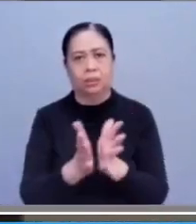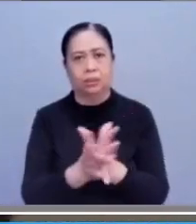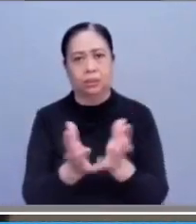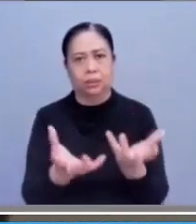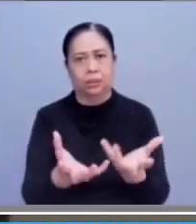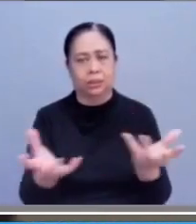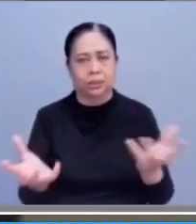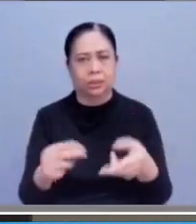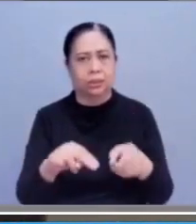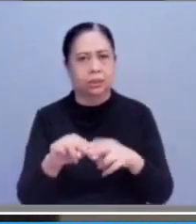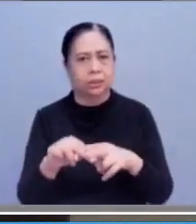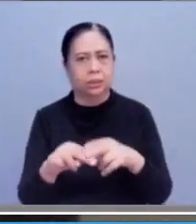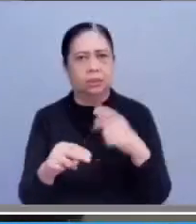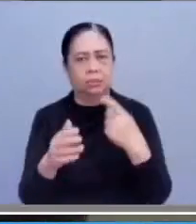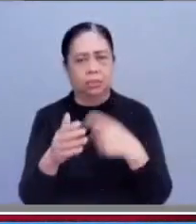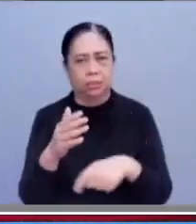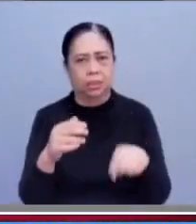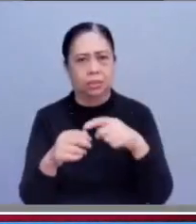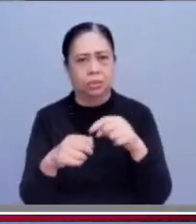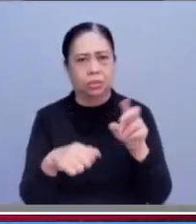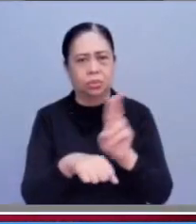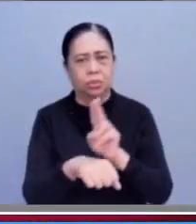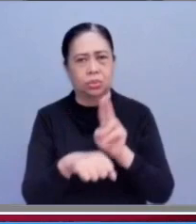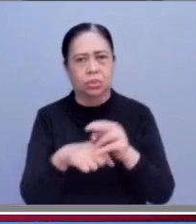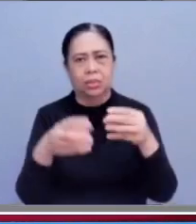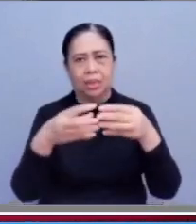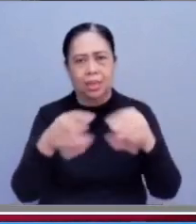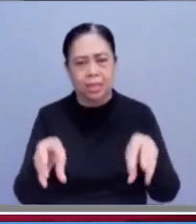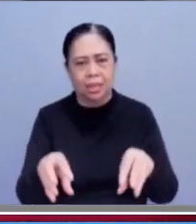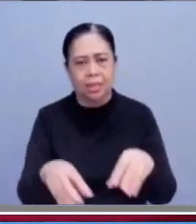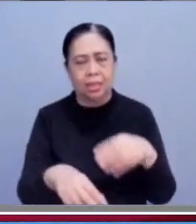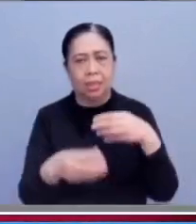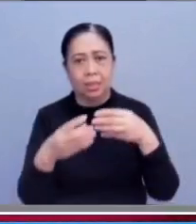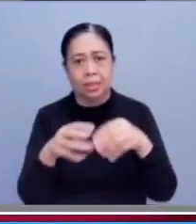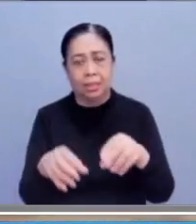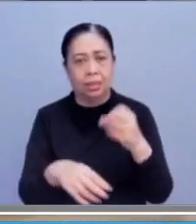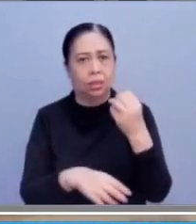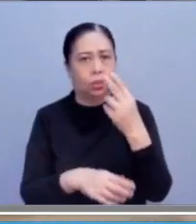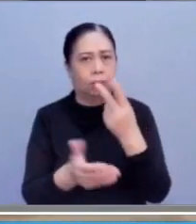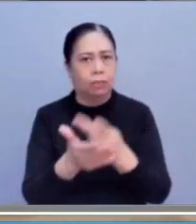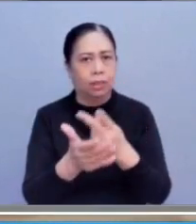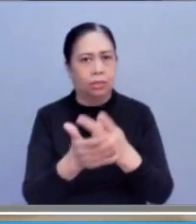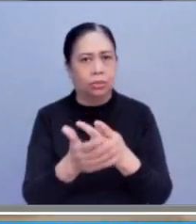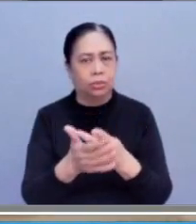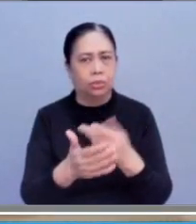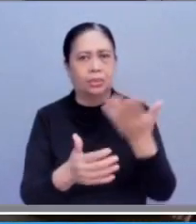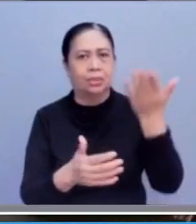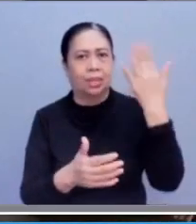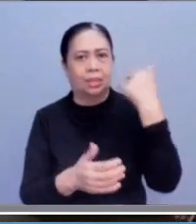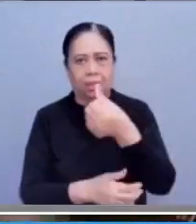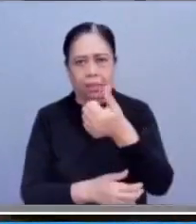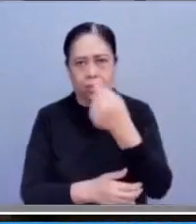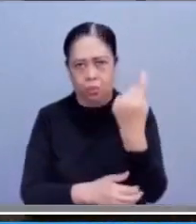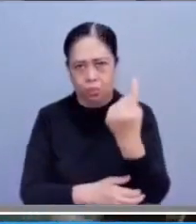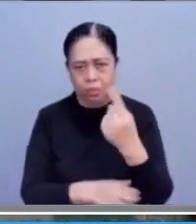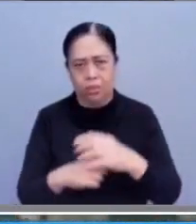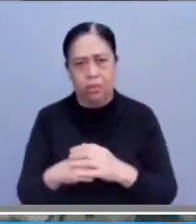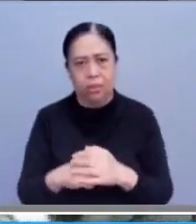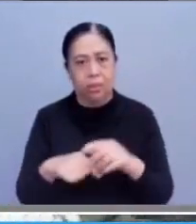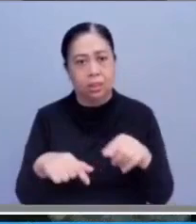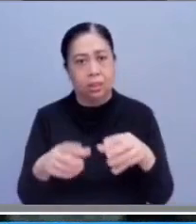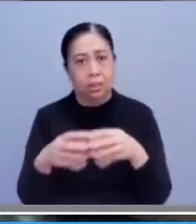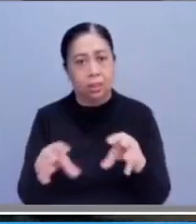lang ng presyo sa mga ginagamitan ng itlog ang pritong itlog Php1 na ang benta na dating php10 lang itong ganito